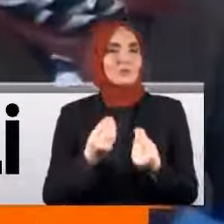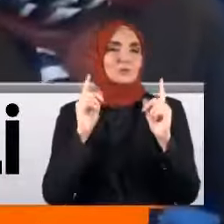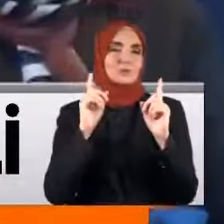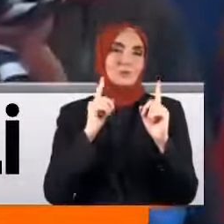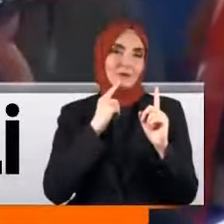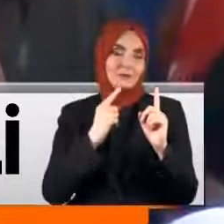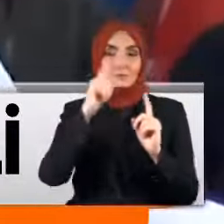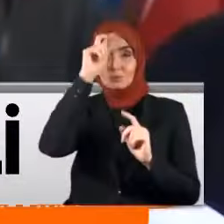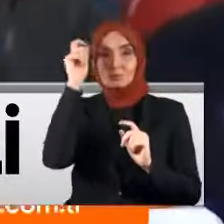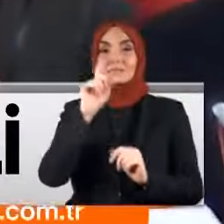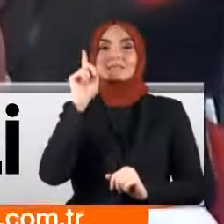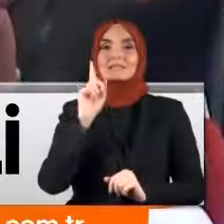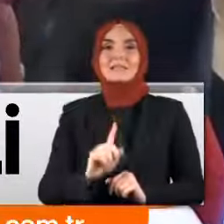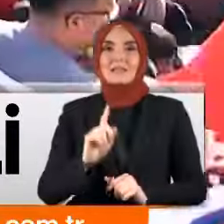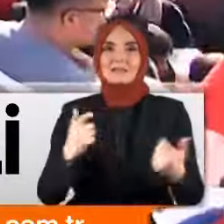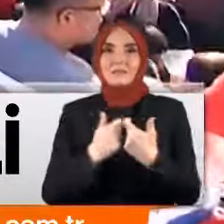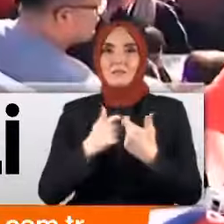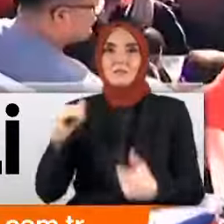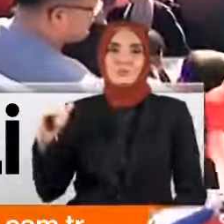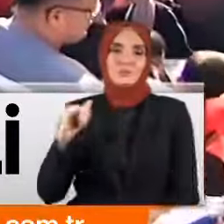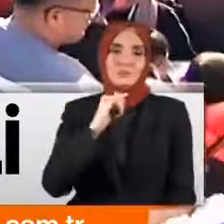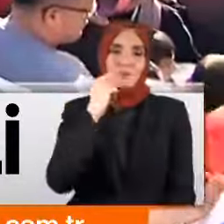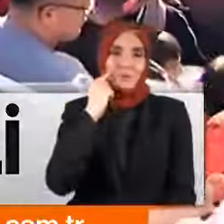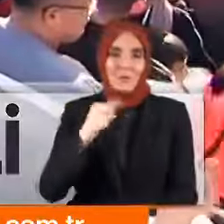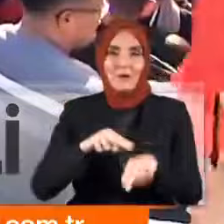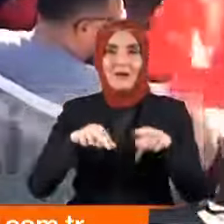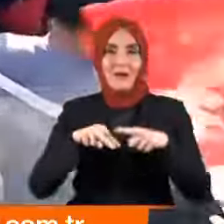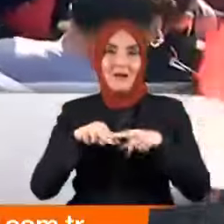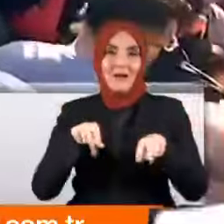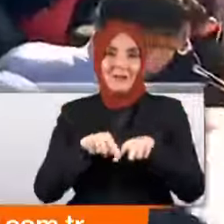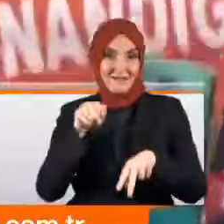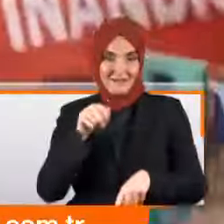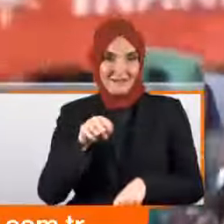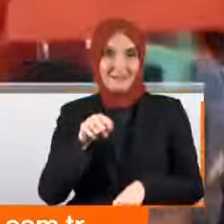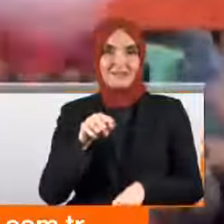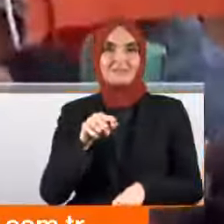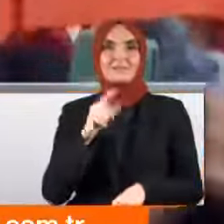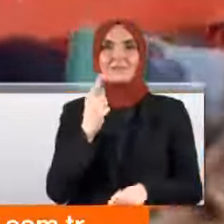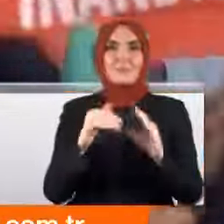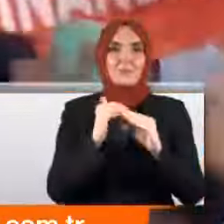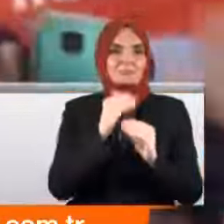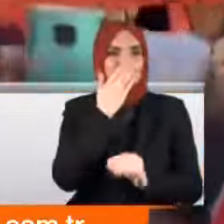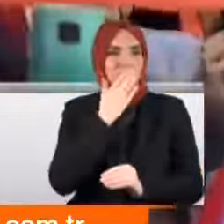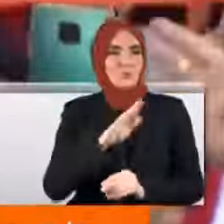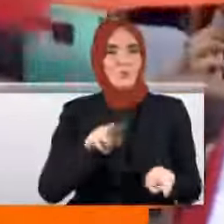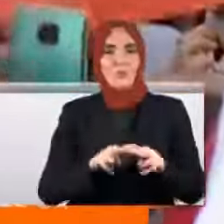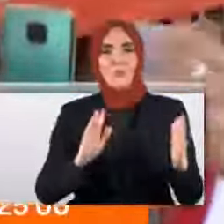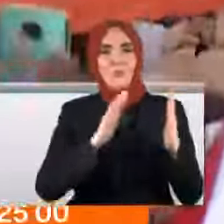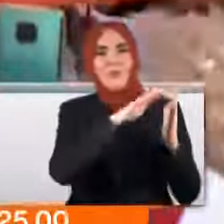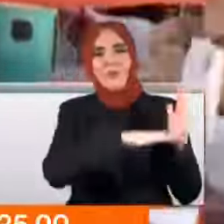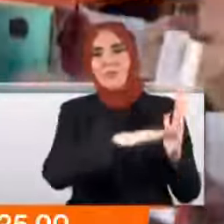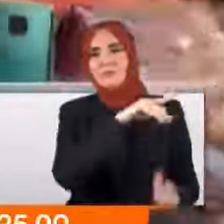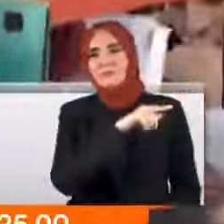Türkiye'nin ilk milli muharip uçağı Kaan için ağzını açmayan muhalefete de seslendi. Bizdeki mankurtlaştırılmış